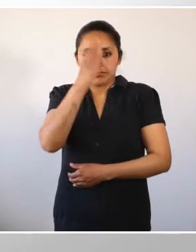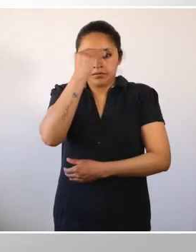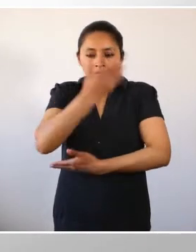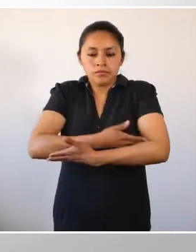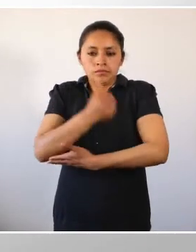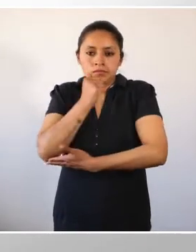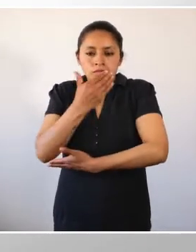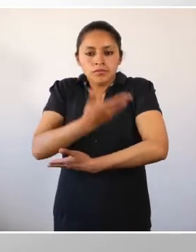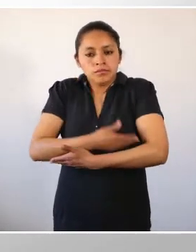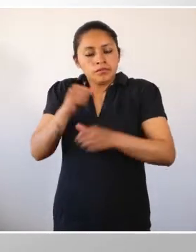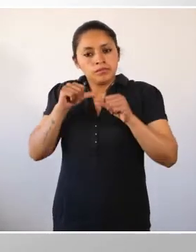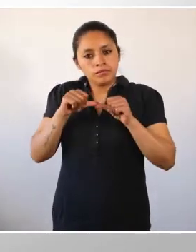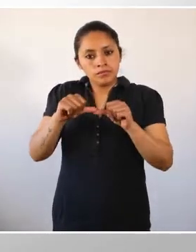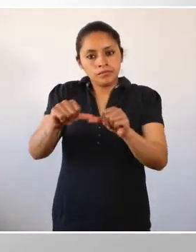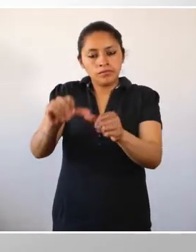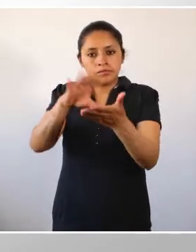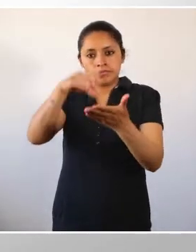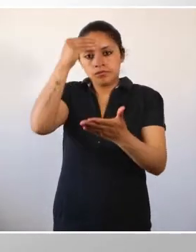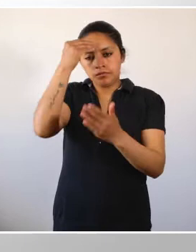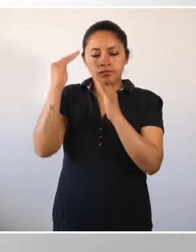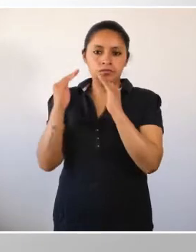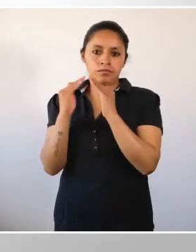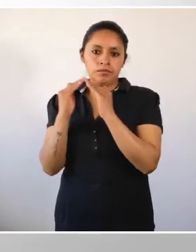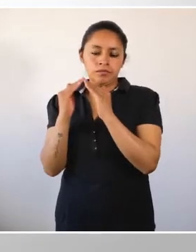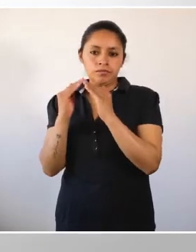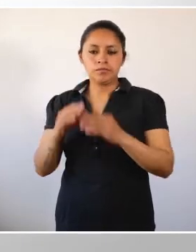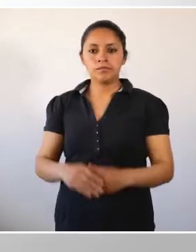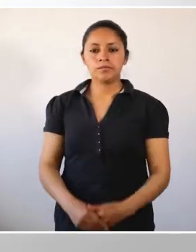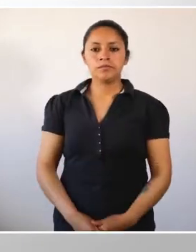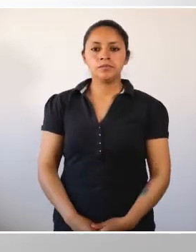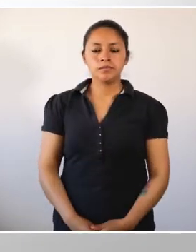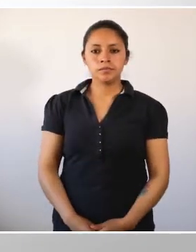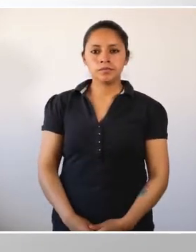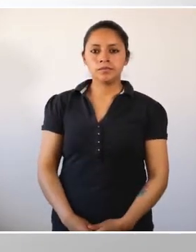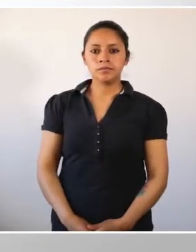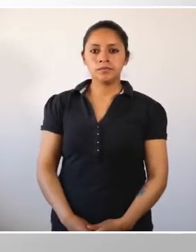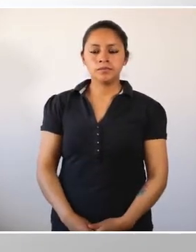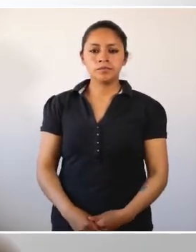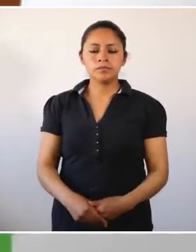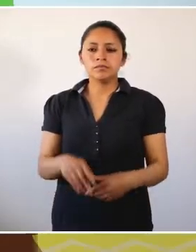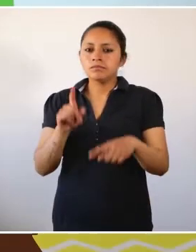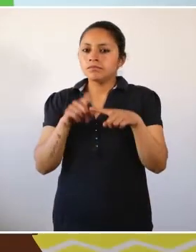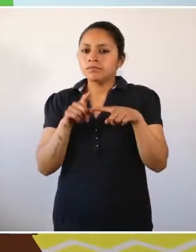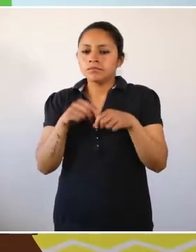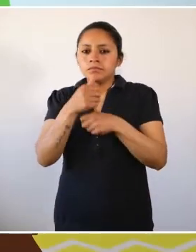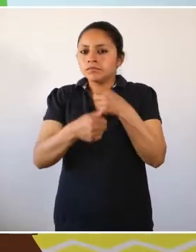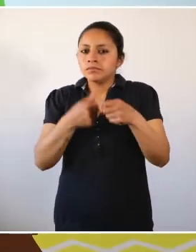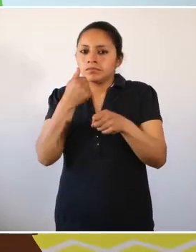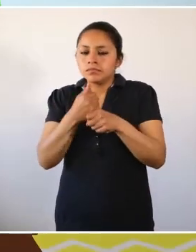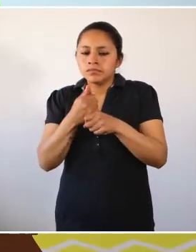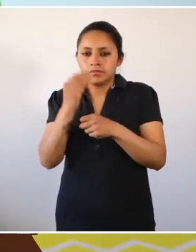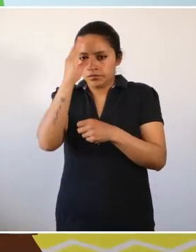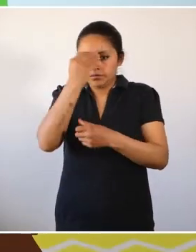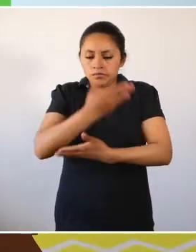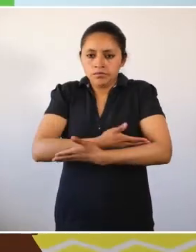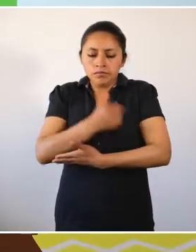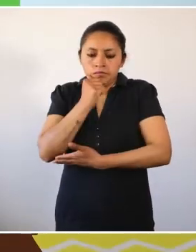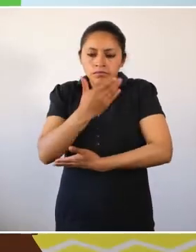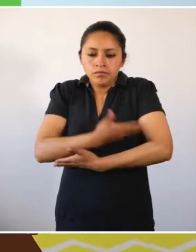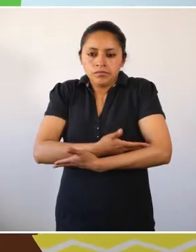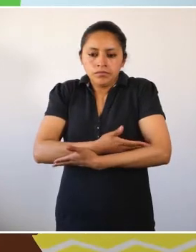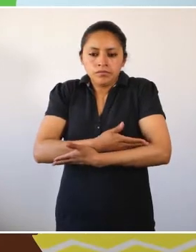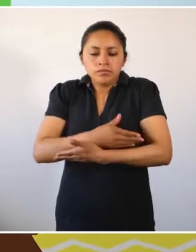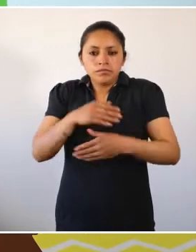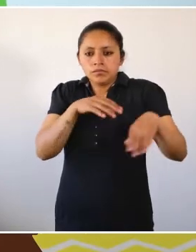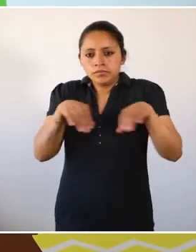kunas luranya, wawa nakasan utkawi nakasan yate kasip kenyapata gigiha. Niak ahulya hapri uka pachaha,